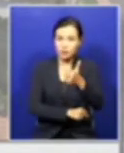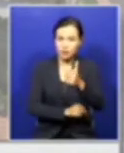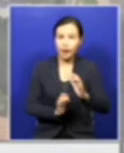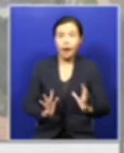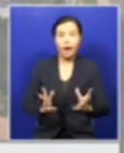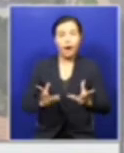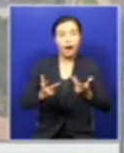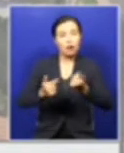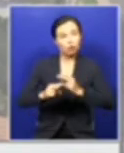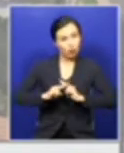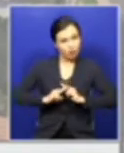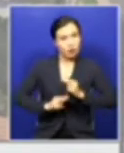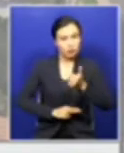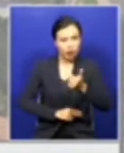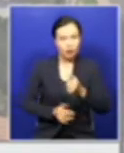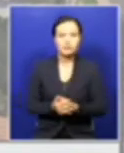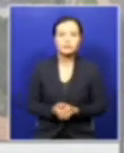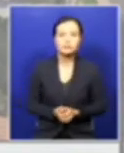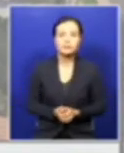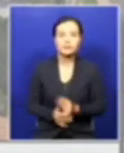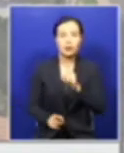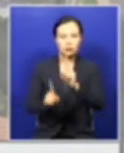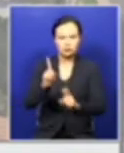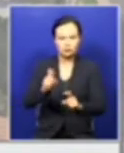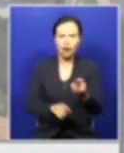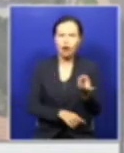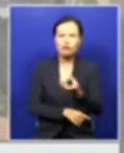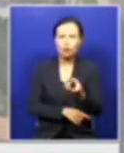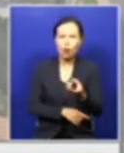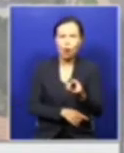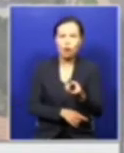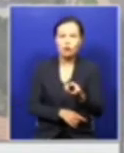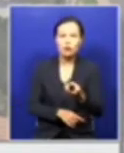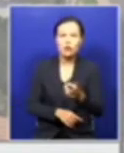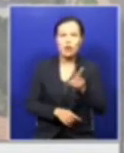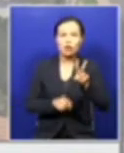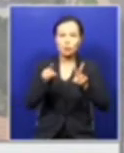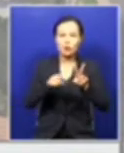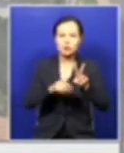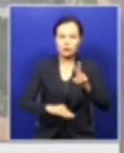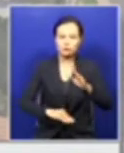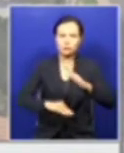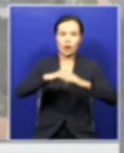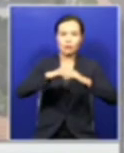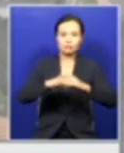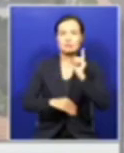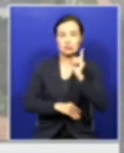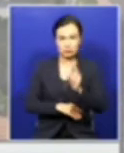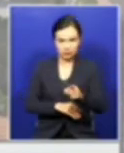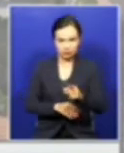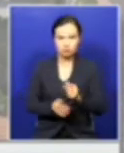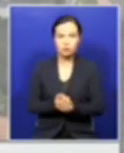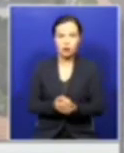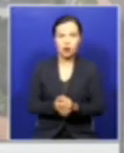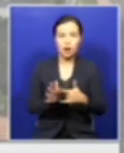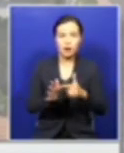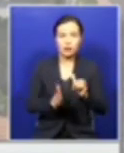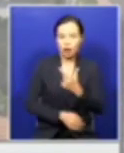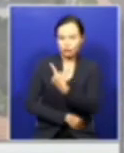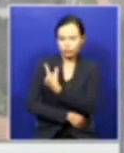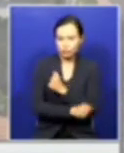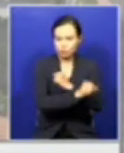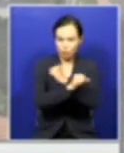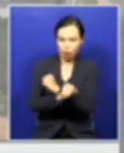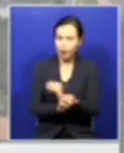ได้ด้วยตัวเองอัตราการตายต่ำมากค่ะไม่ถึง 2% จริงค่ะว่าไม่มีวัคซีนที่จะรักษาห